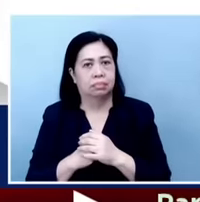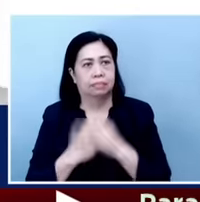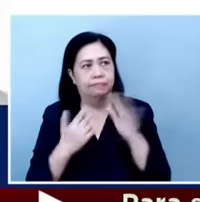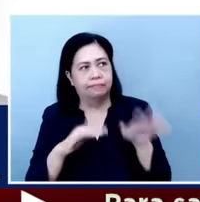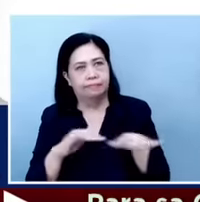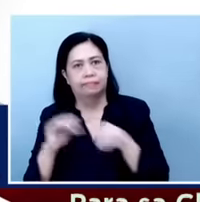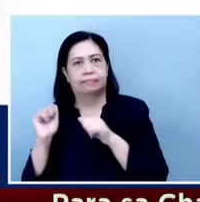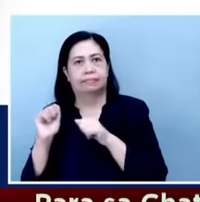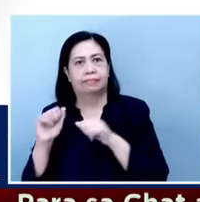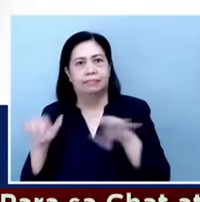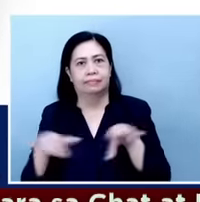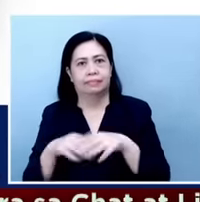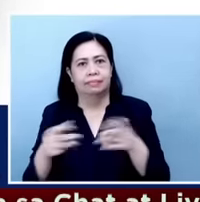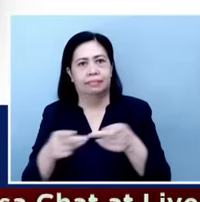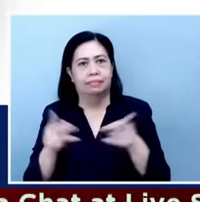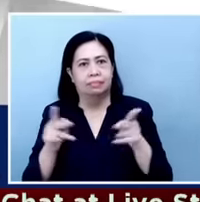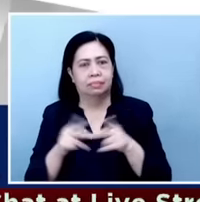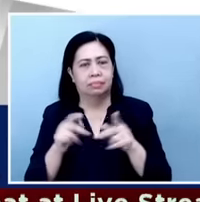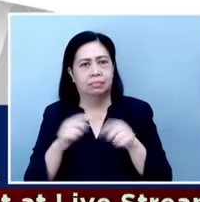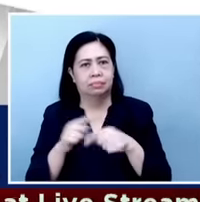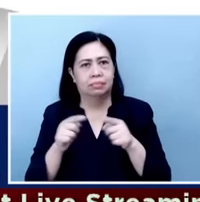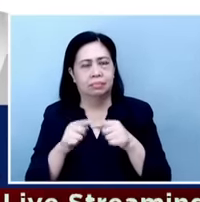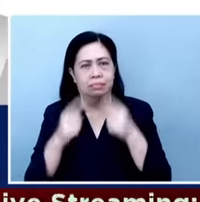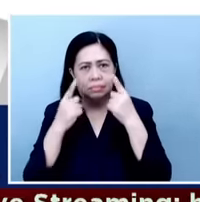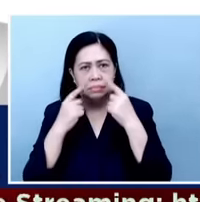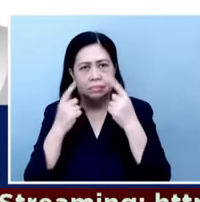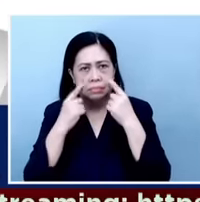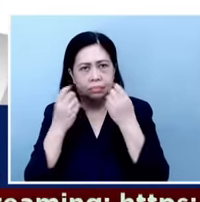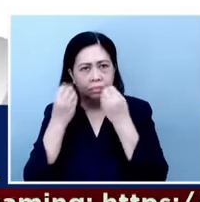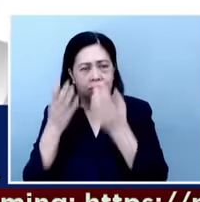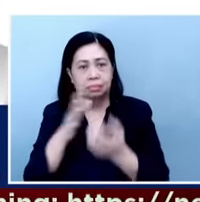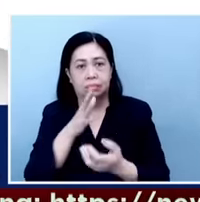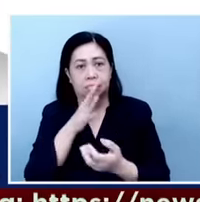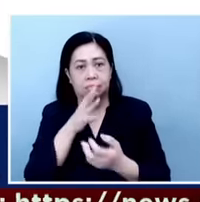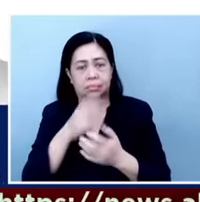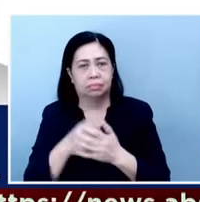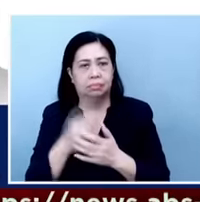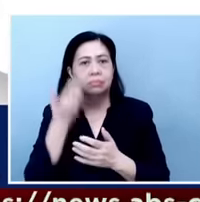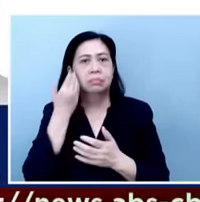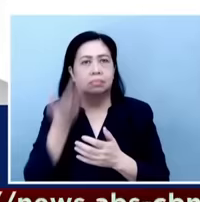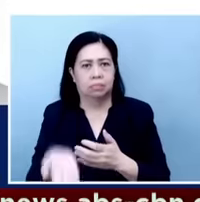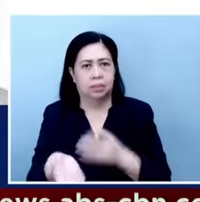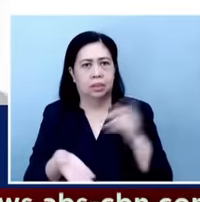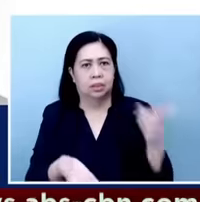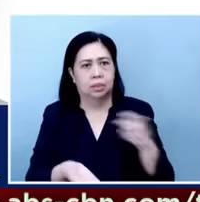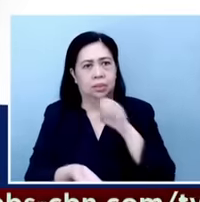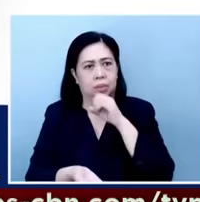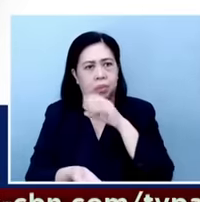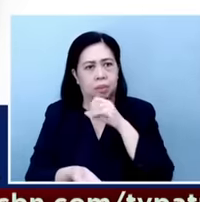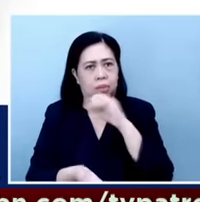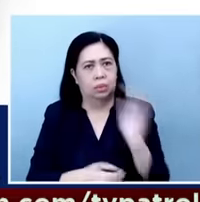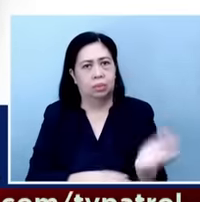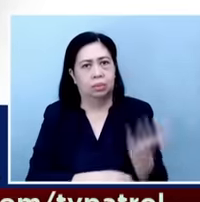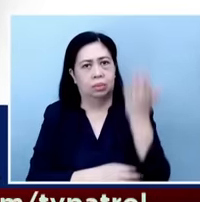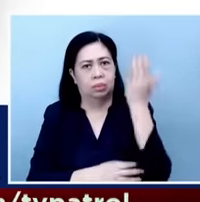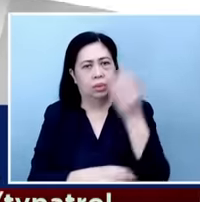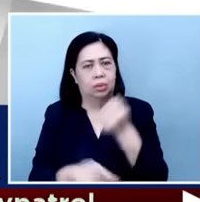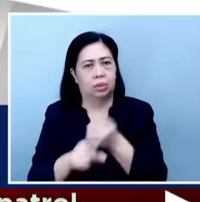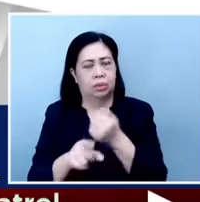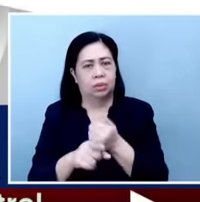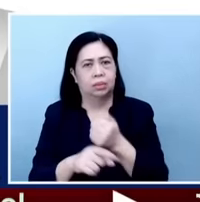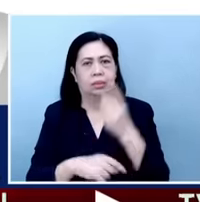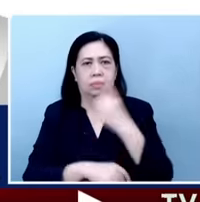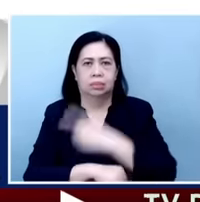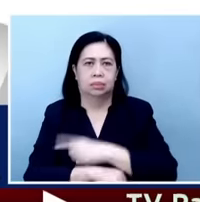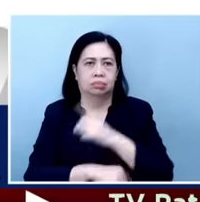sa wedding venue nang umiiyak na ipagtapat ng kanyang ina na pumanaw na ang kanyang lola umaga noong mismong araw ng